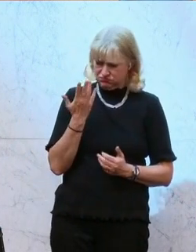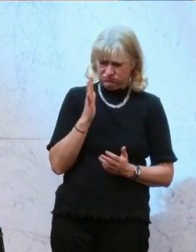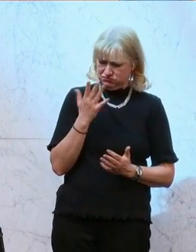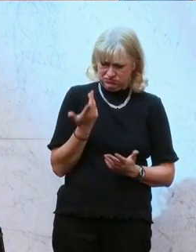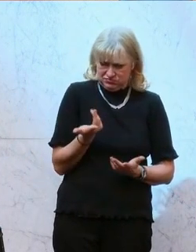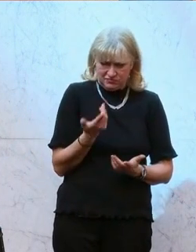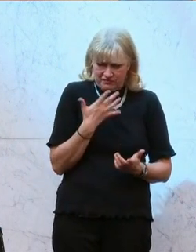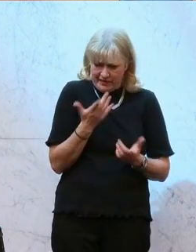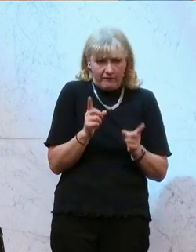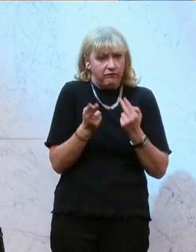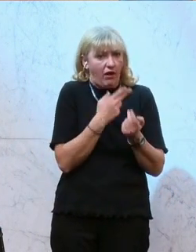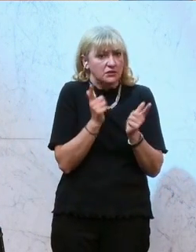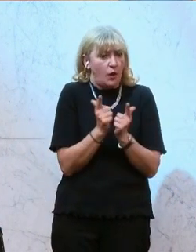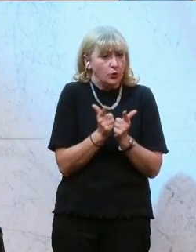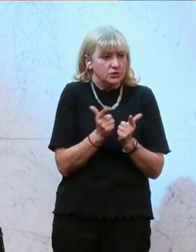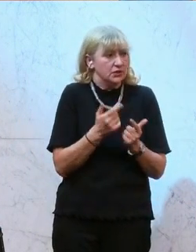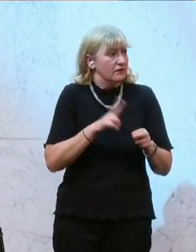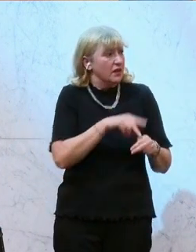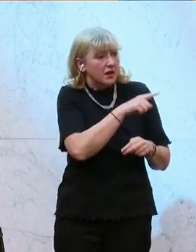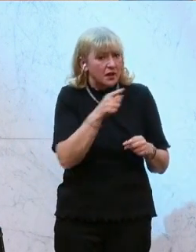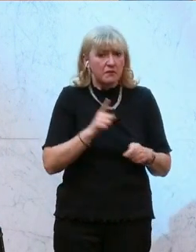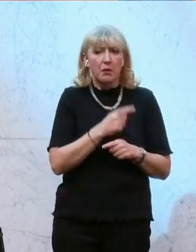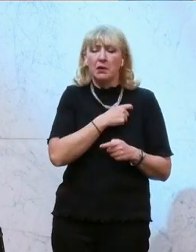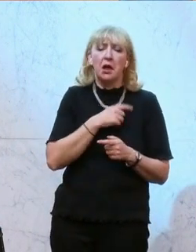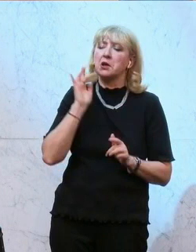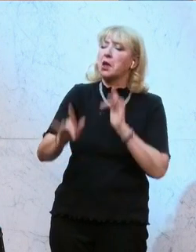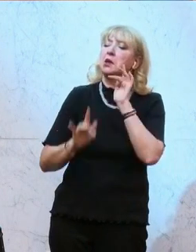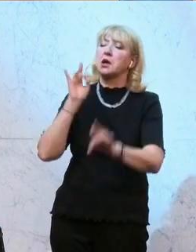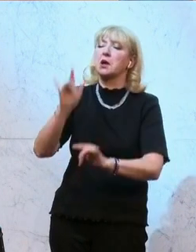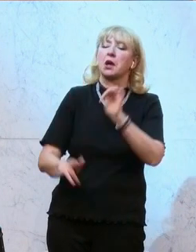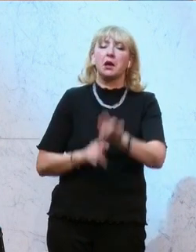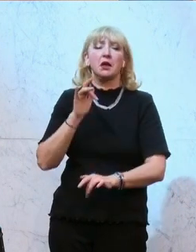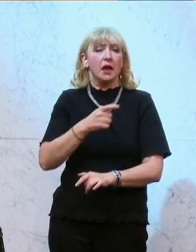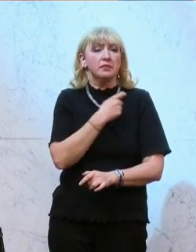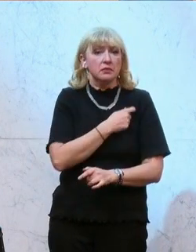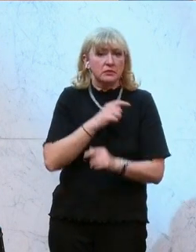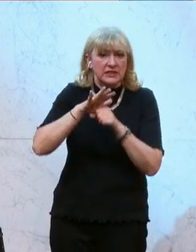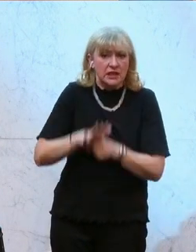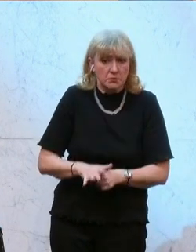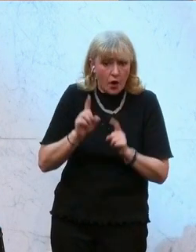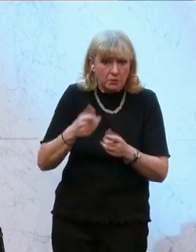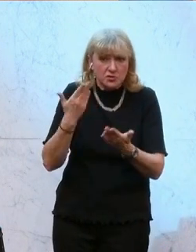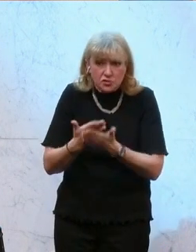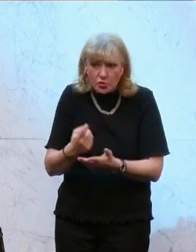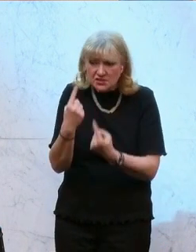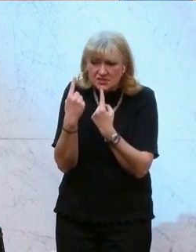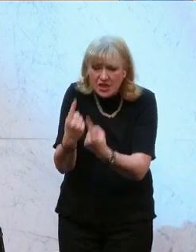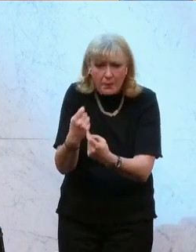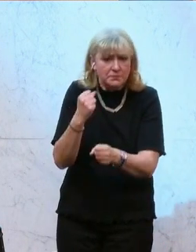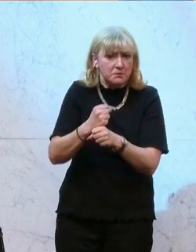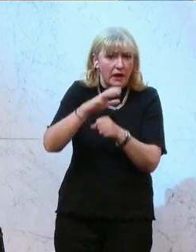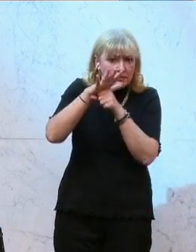sich ausgerechnet jene Parteien, die sich angeblich ständig gegen Diskriminierung einsetzen, dann eine derartige Diskriminierung für gut